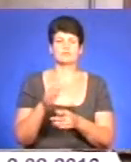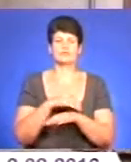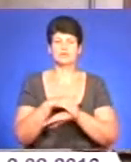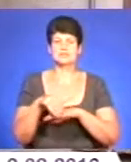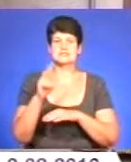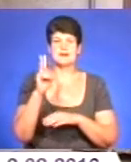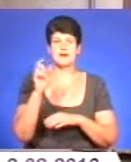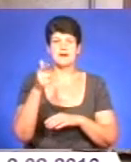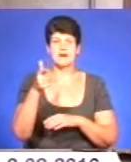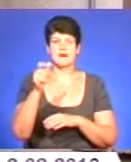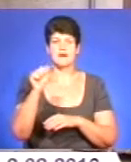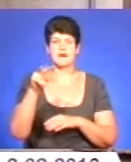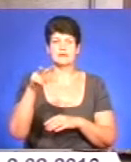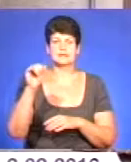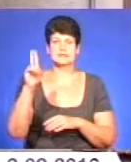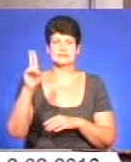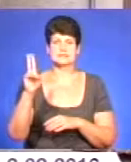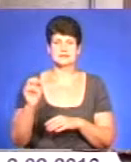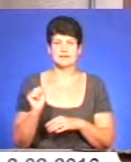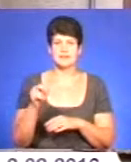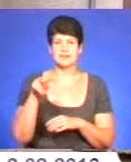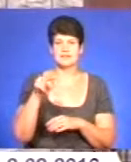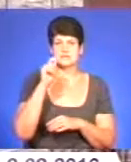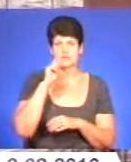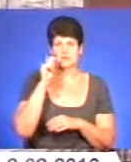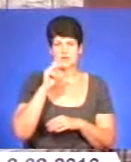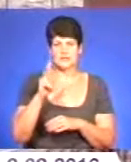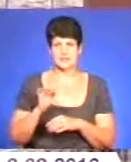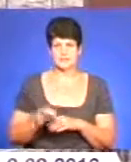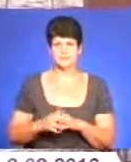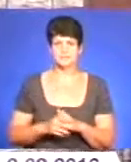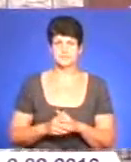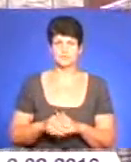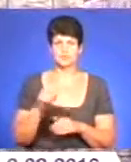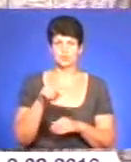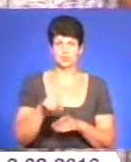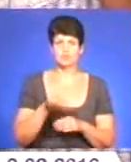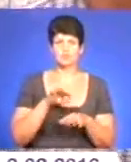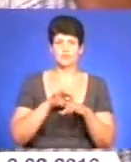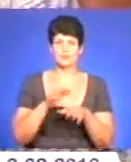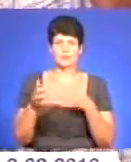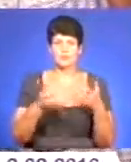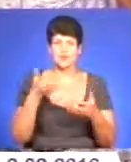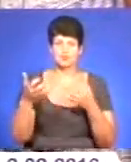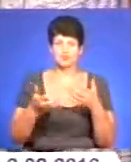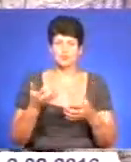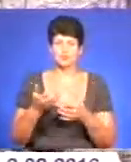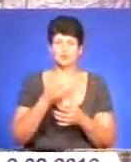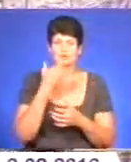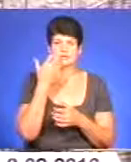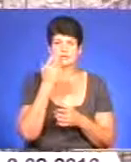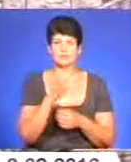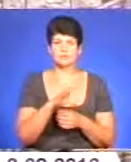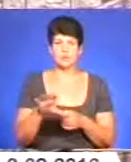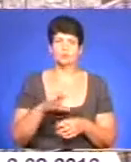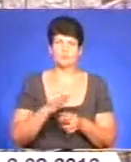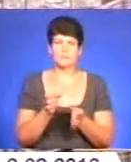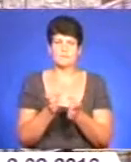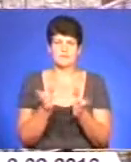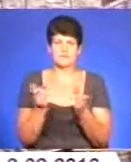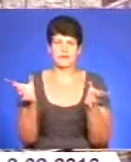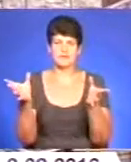Галицької, Сагайдачного, Лесі Українки. Тут проводимо розкопку тепломережі, бо були прориви